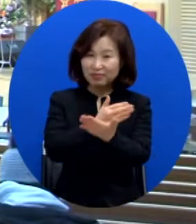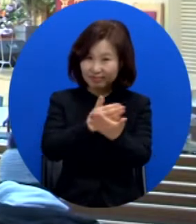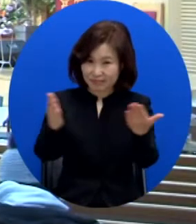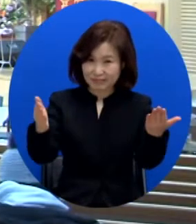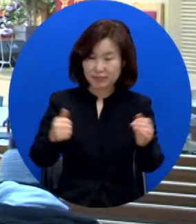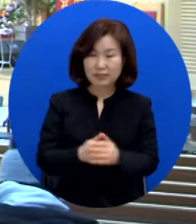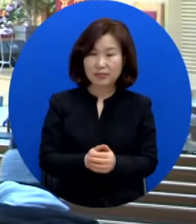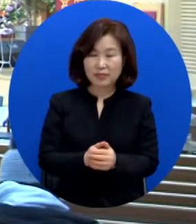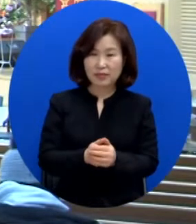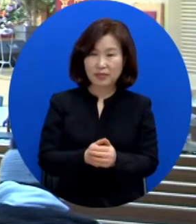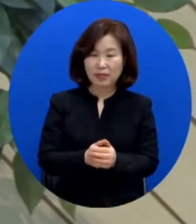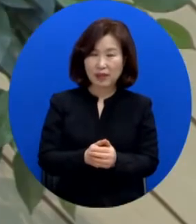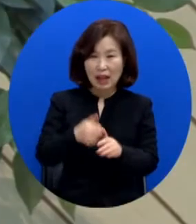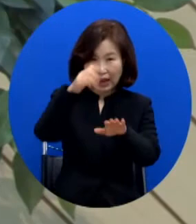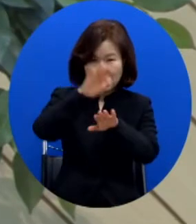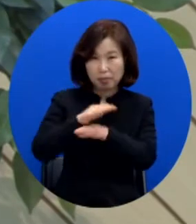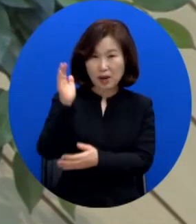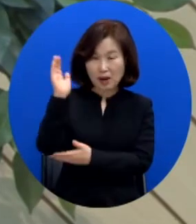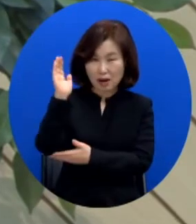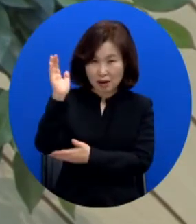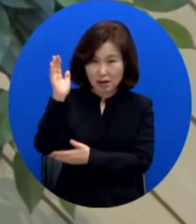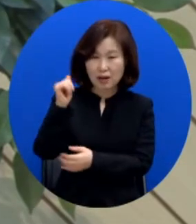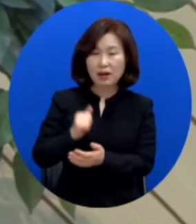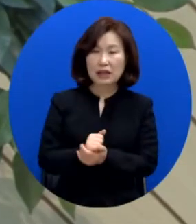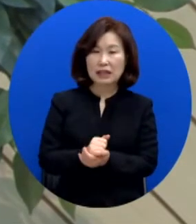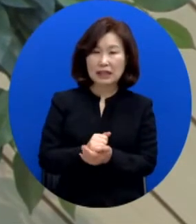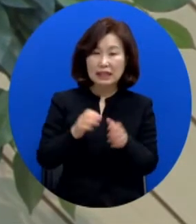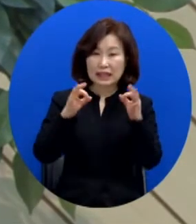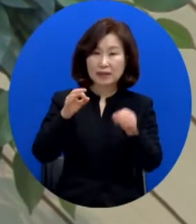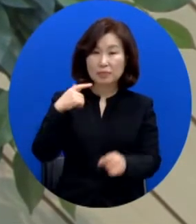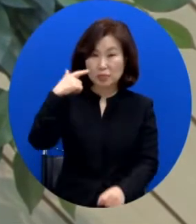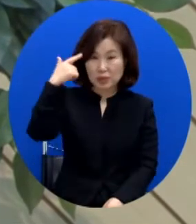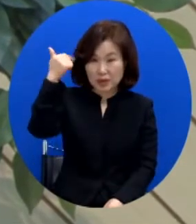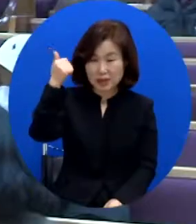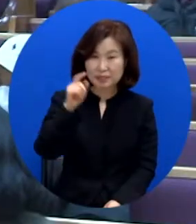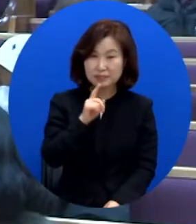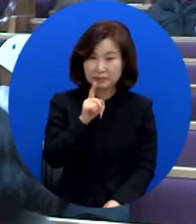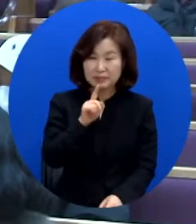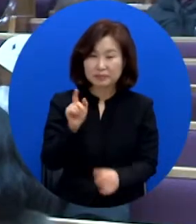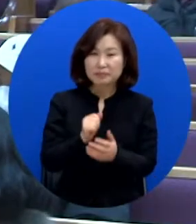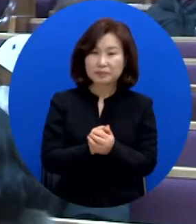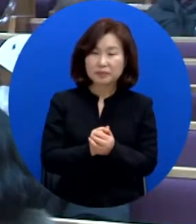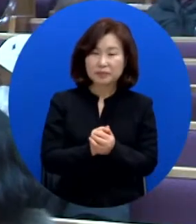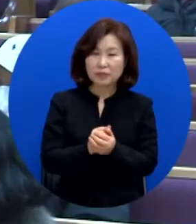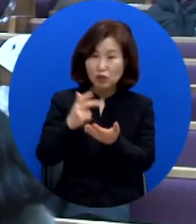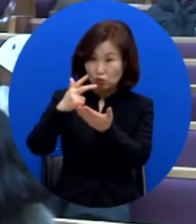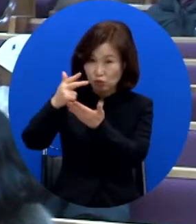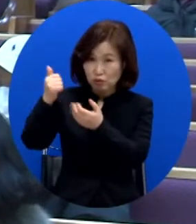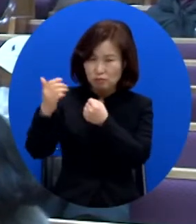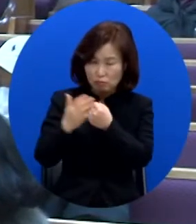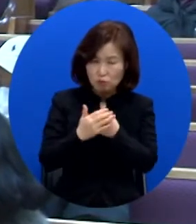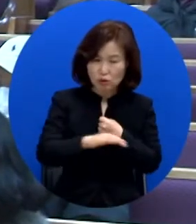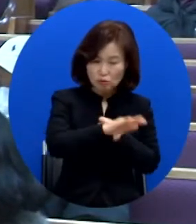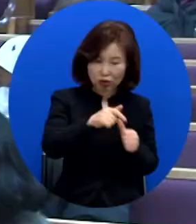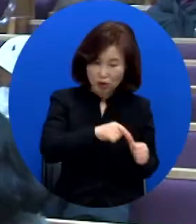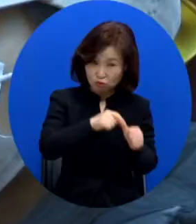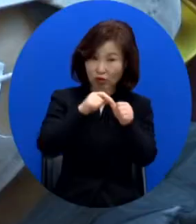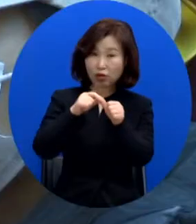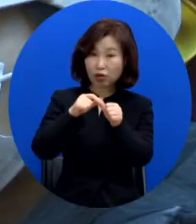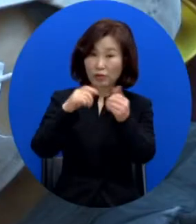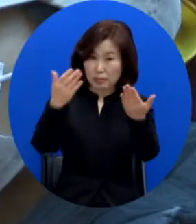예배에서 설교를 전한 원주중부교회 100 김미 올 목사는 주님 덕분에 우리가 구원 받아 살게 하셨으니